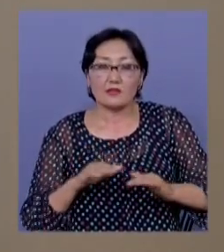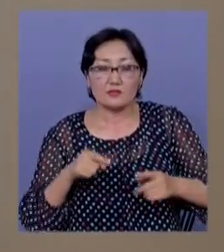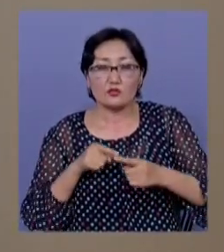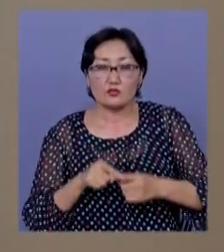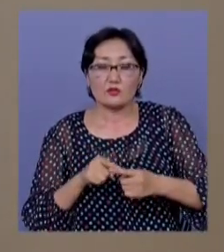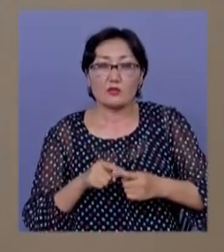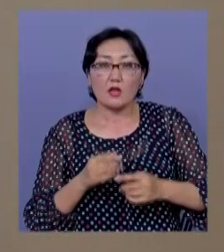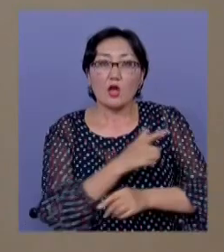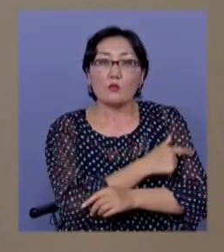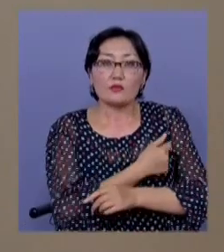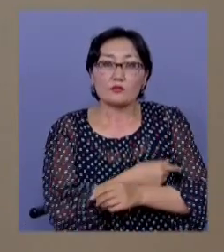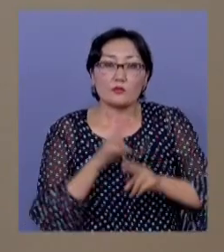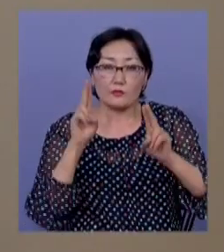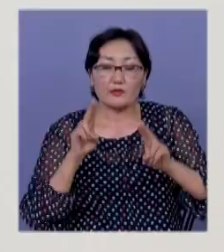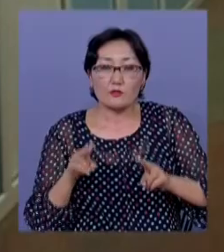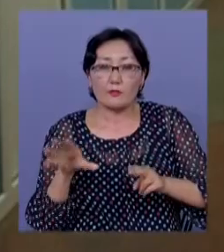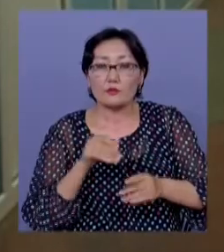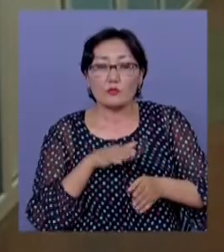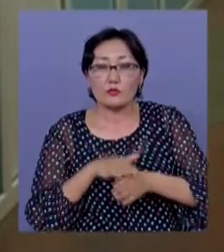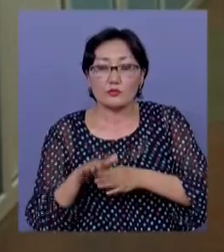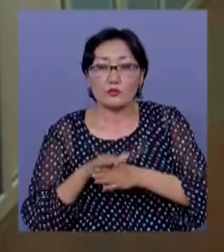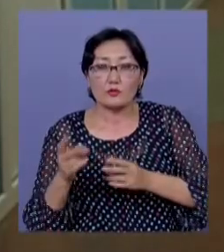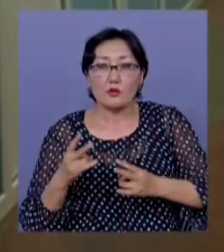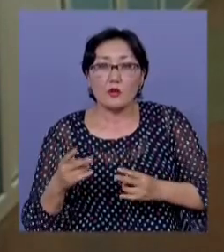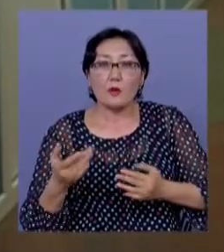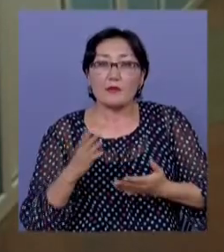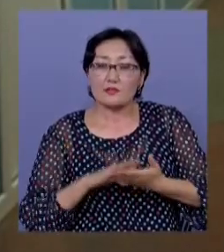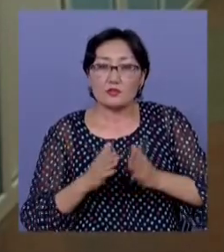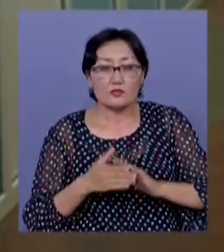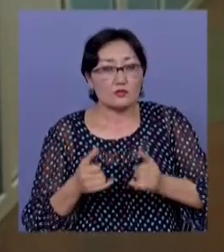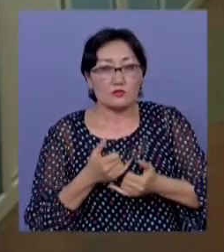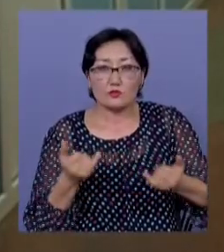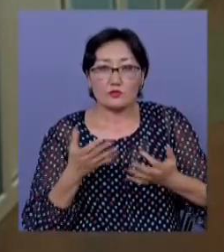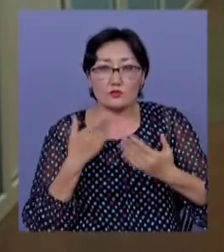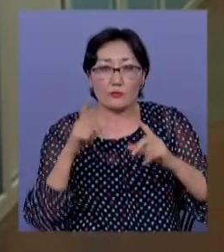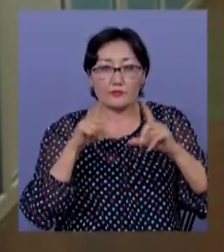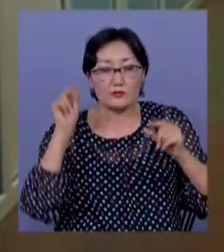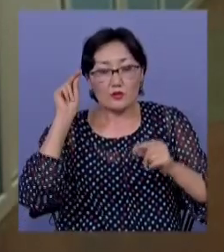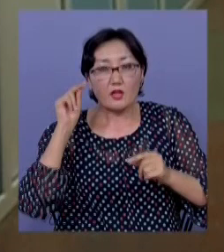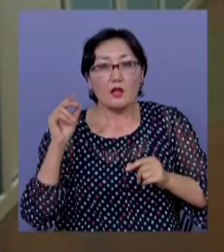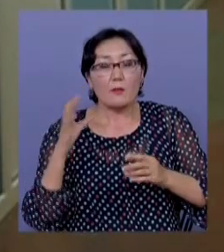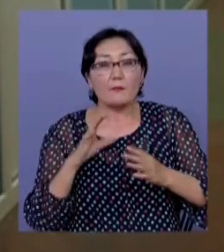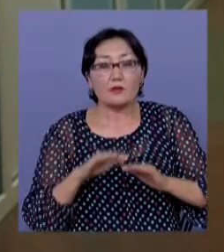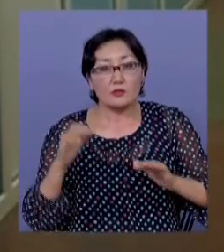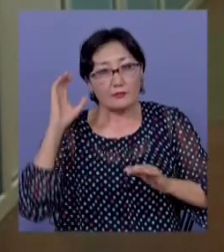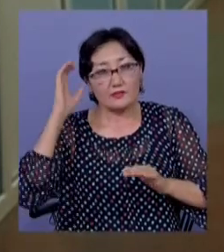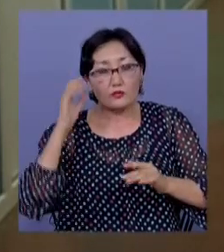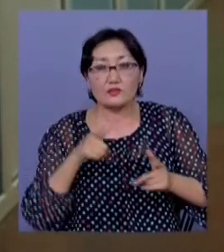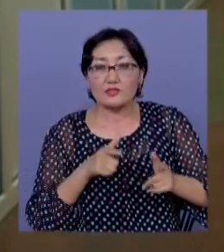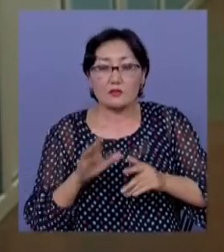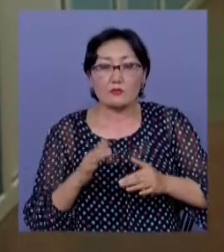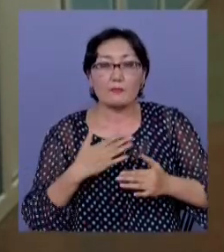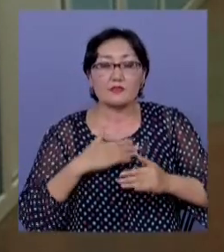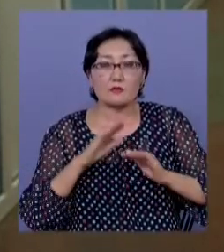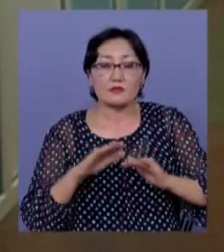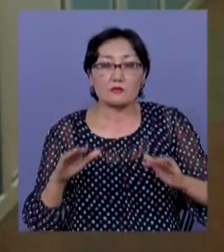үшін медициналық талаптардың бәрін орында өрек. Барлық жағдай жасалған жоқ біздің әлі мектептерде. Балаларда психологиялық жағынан дайын емес. Біздің